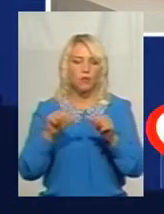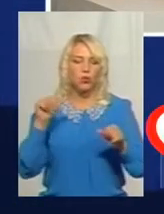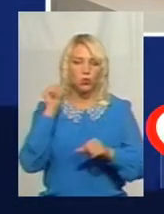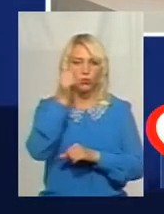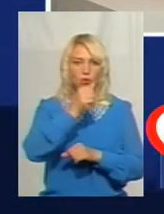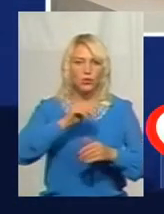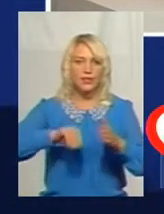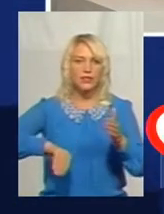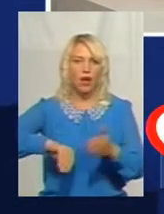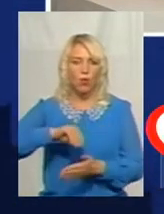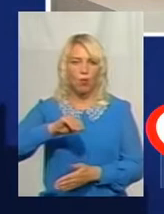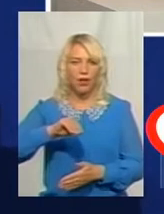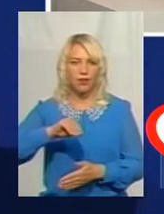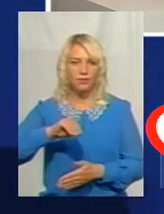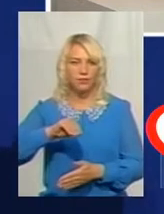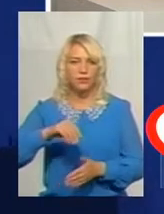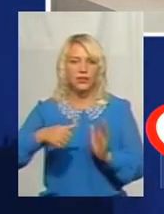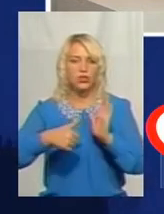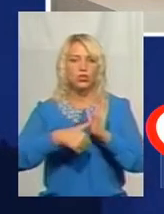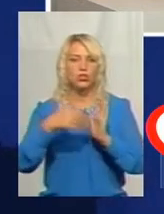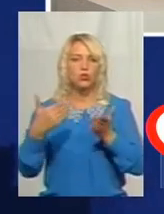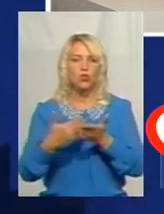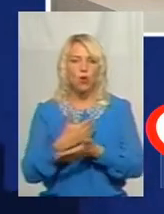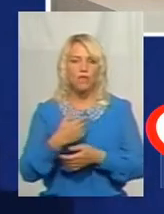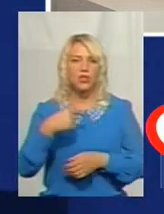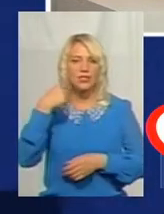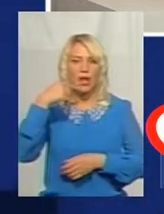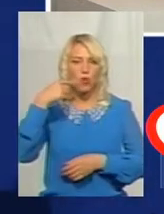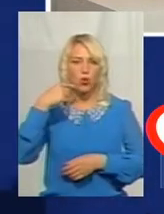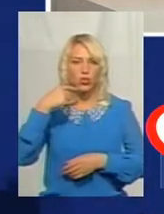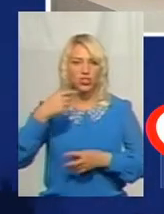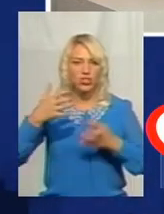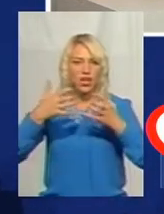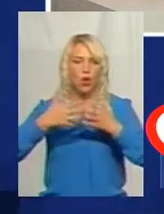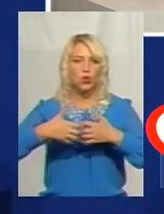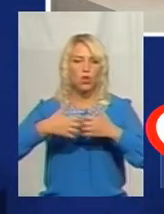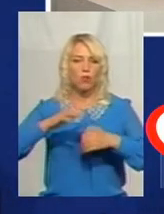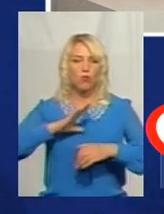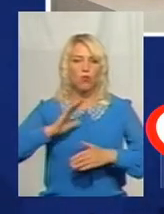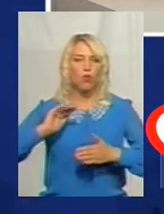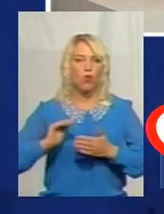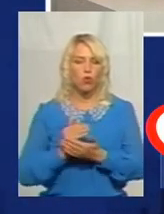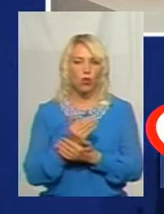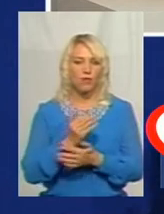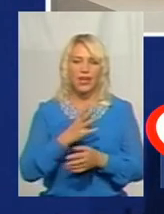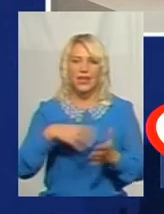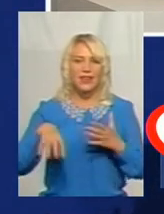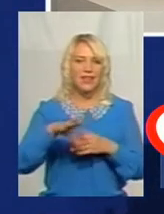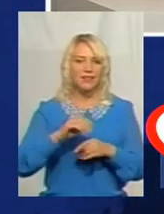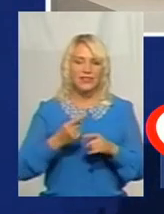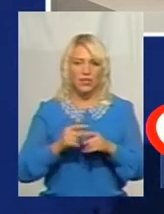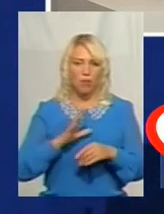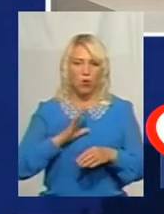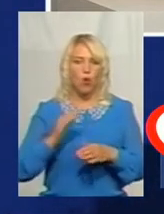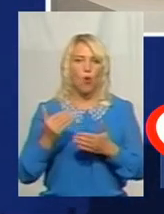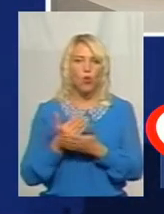закупила, якщо не помиляюсь, 6 нових стоматологічних установок і було оновлено. Звісно, не всі це оновлено і